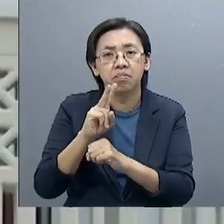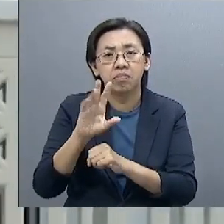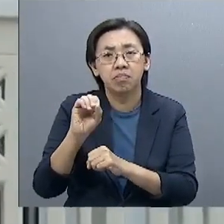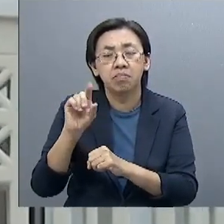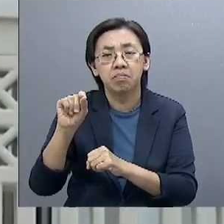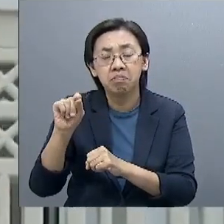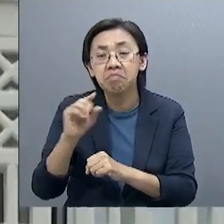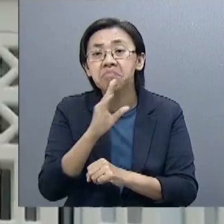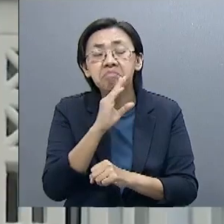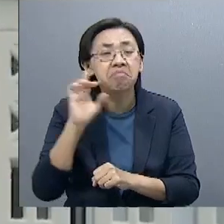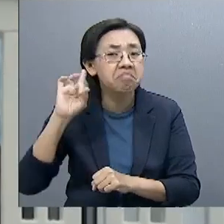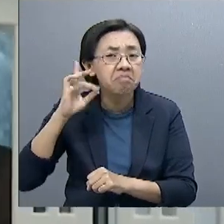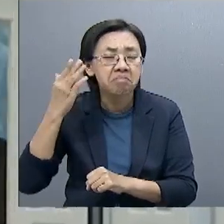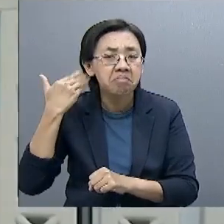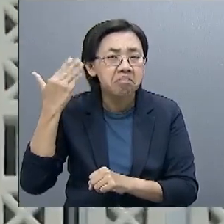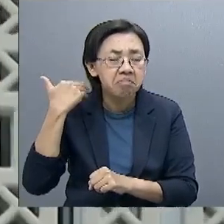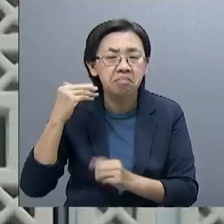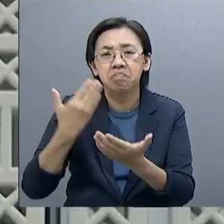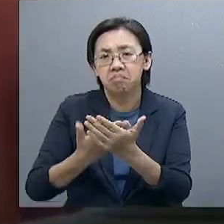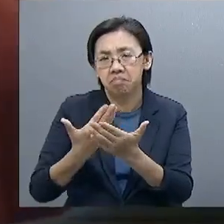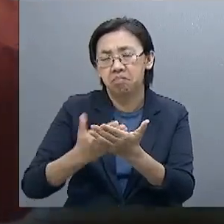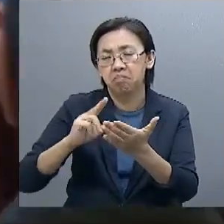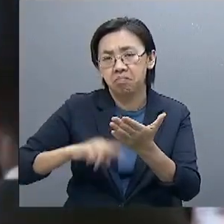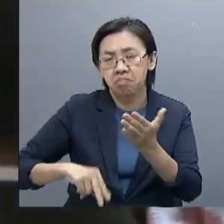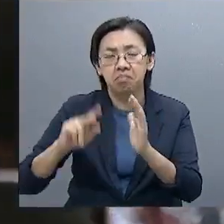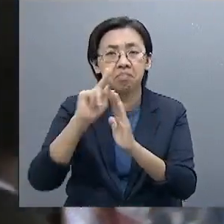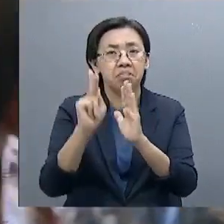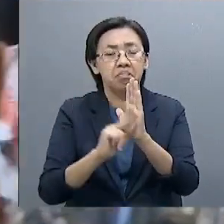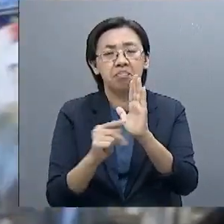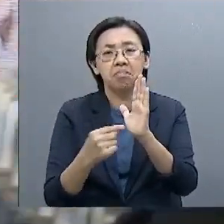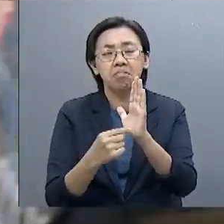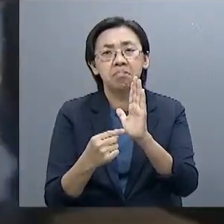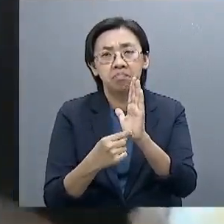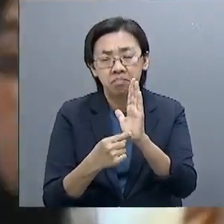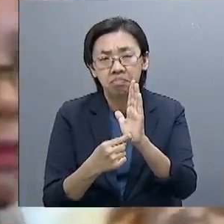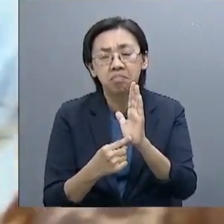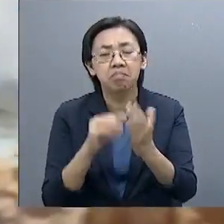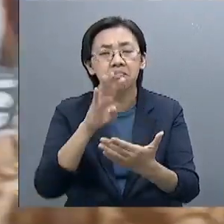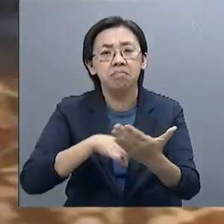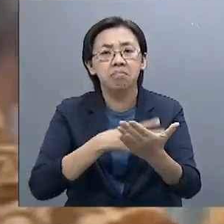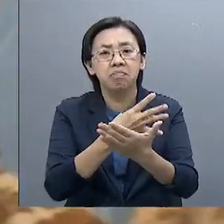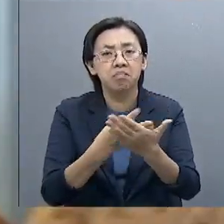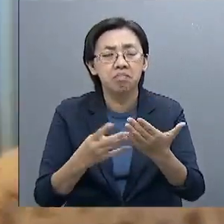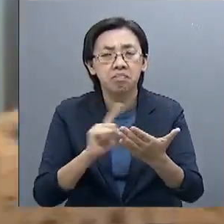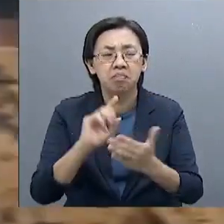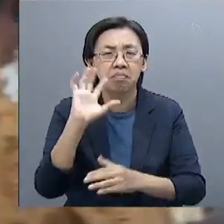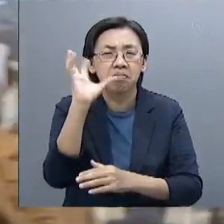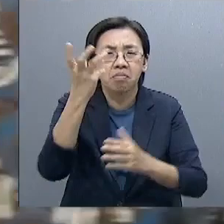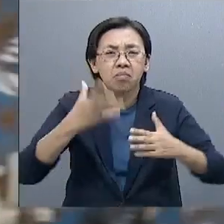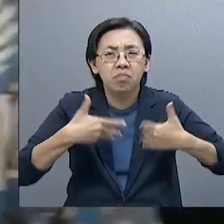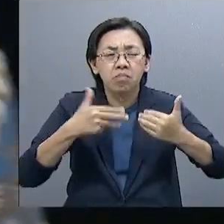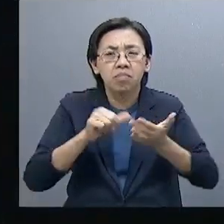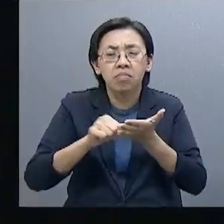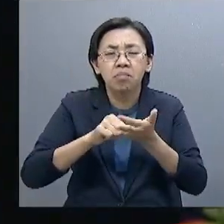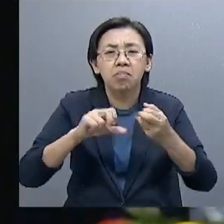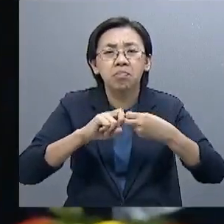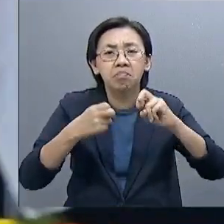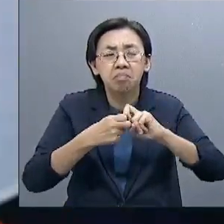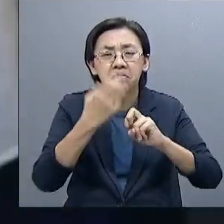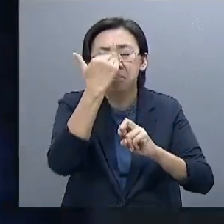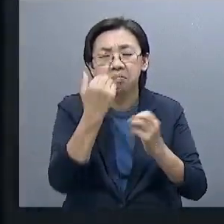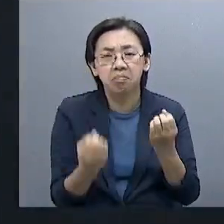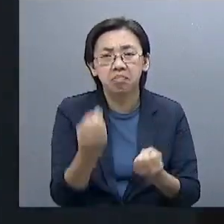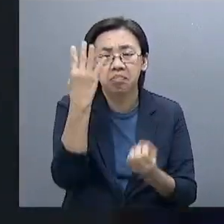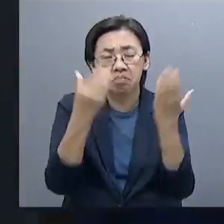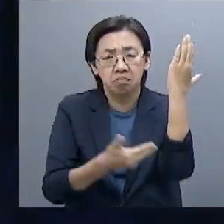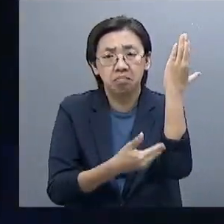ถ้าหากฝ่าฝืนก็จะมีโทษปรับกฎหมายฉบับนี้เป็นส่วนหนึ่งของแผนลดโลกร้อนค่ะเนื่องจากการทำสวนปาล์มในหลาย